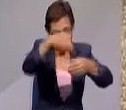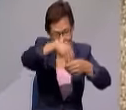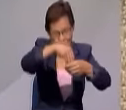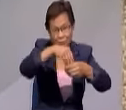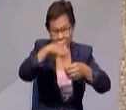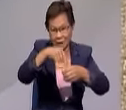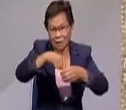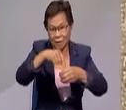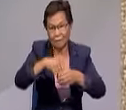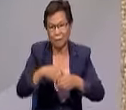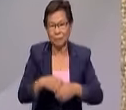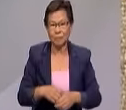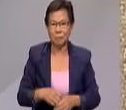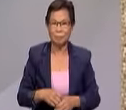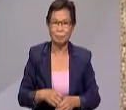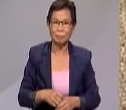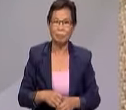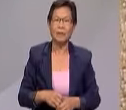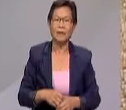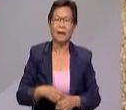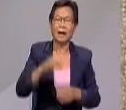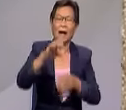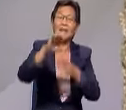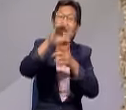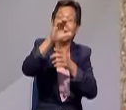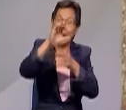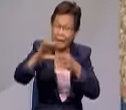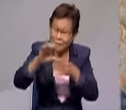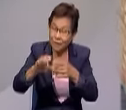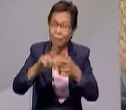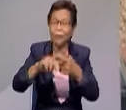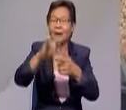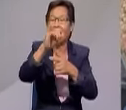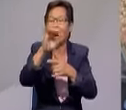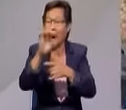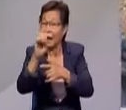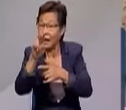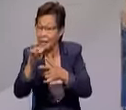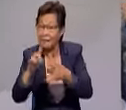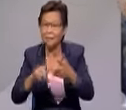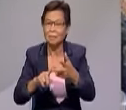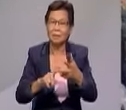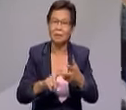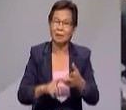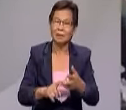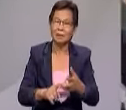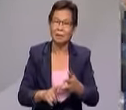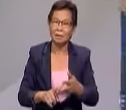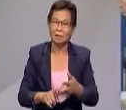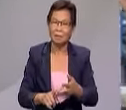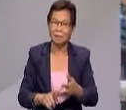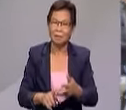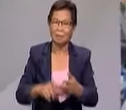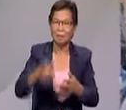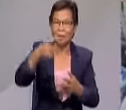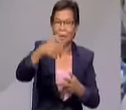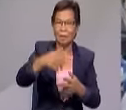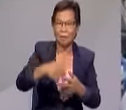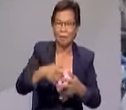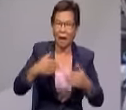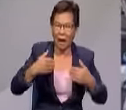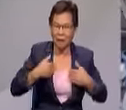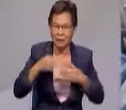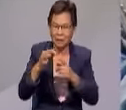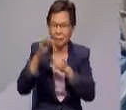Dia kalsium, iron. Yes. Kalau kita tahu antibiotik dia bukannya macam ni. Dia mungkin apa nama dia? Dia